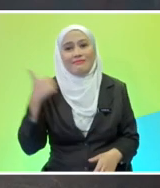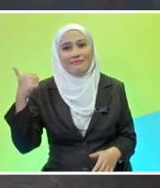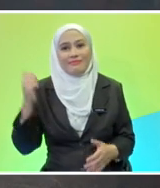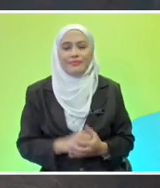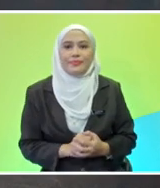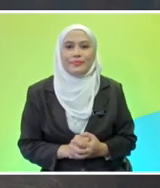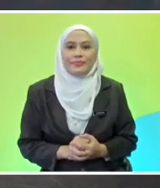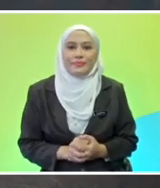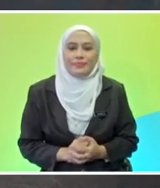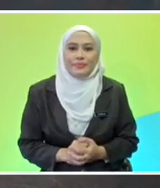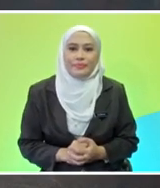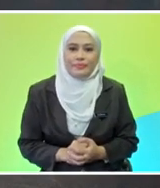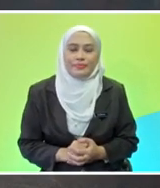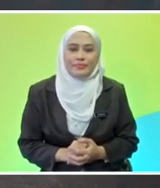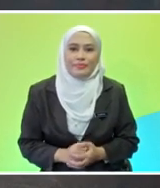Begitulah permainan dia.